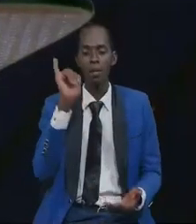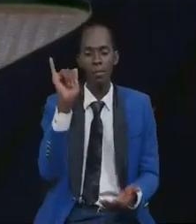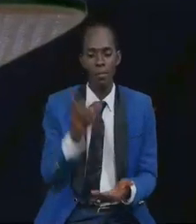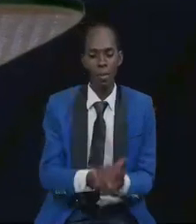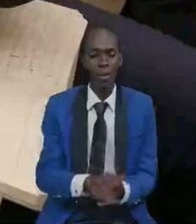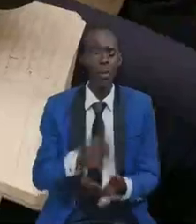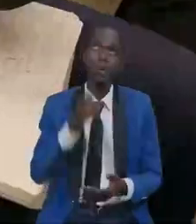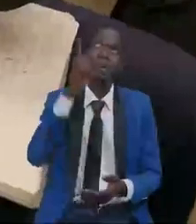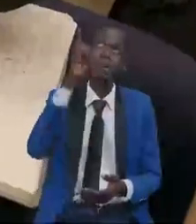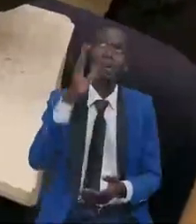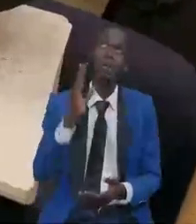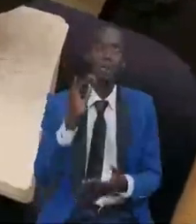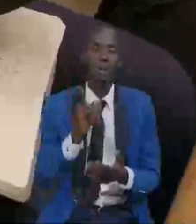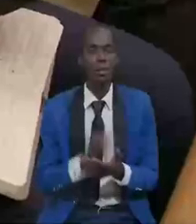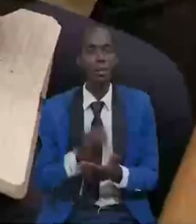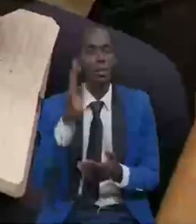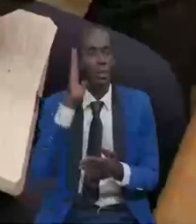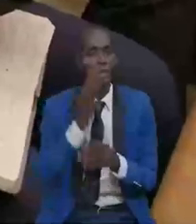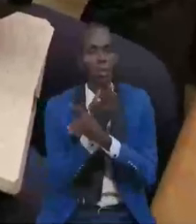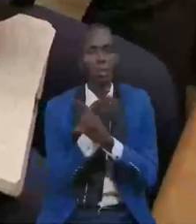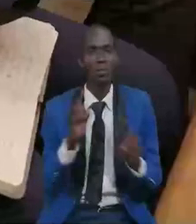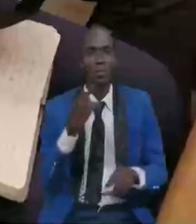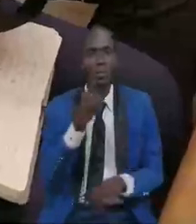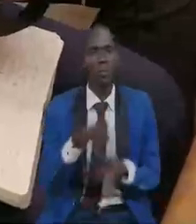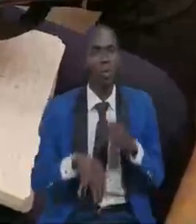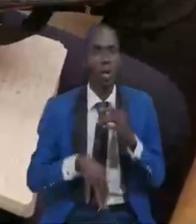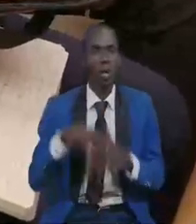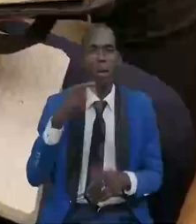vous délivrera de ma main?